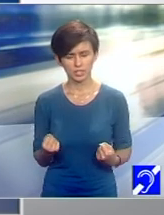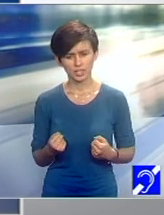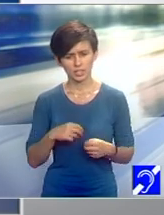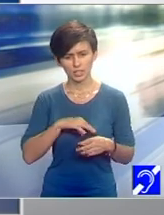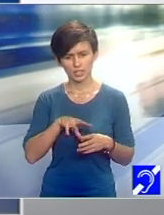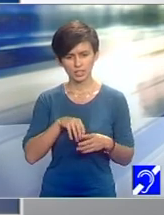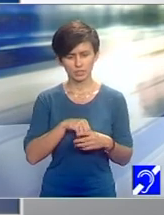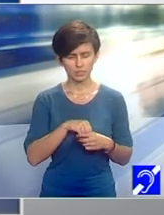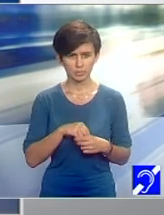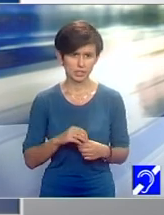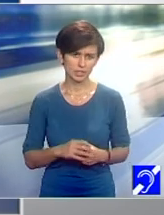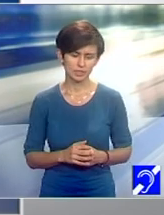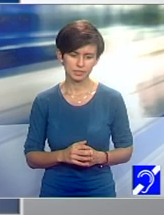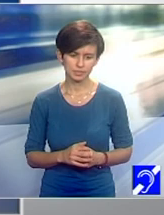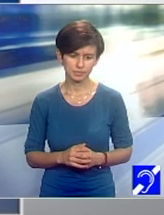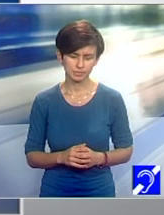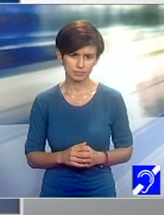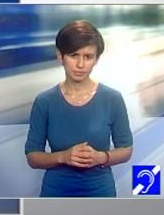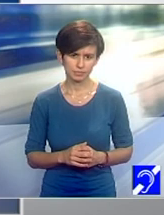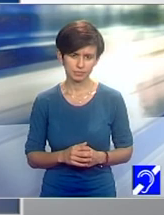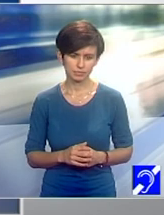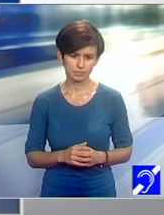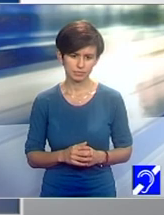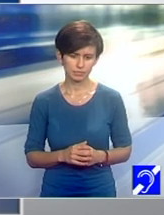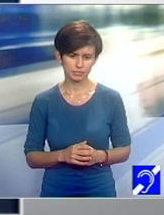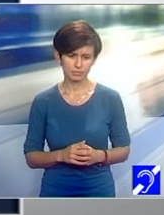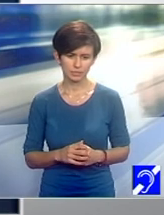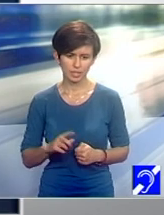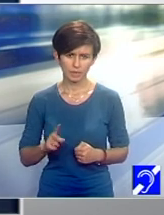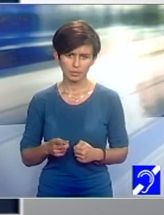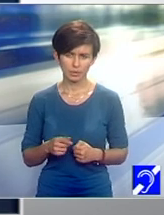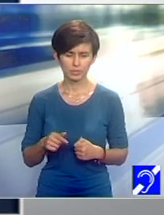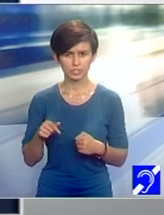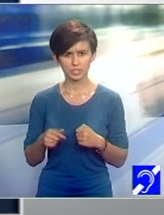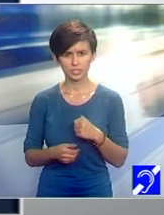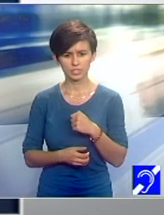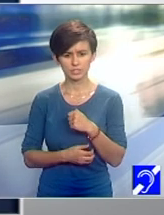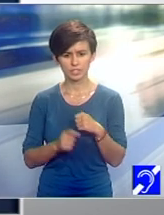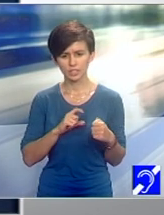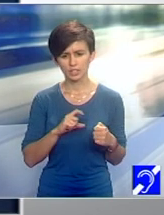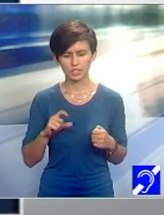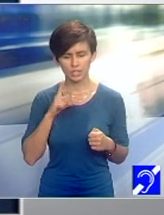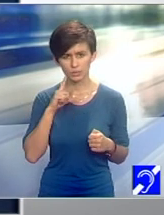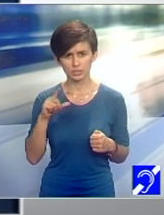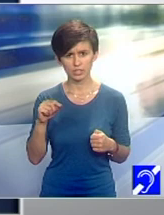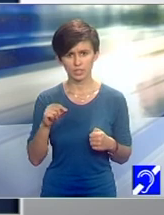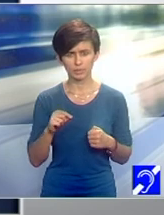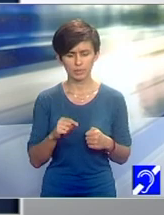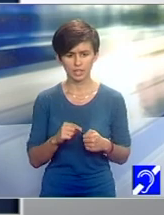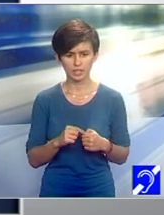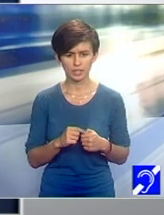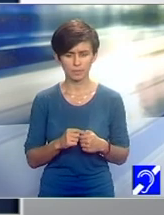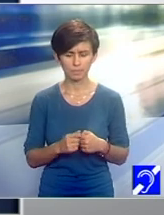mulți din ei, probabil că și din cauza asta, părăsesc să dir. Asta înseamnă să oprim